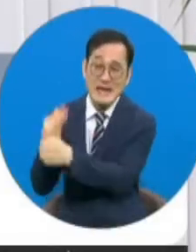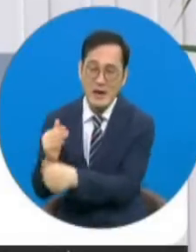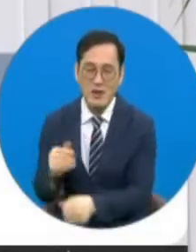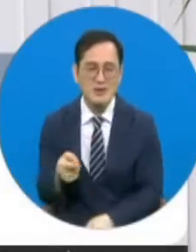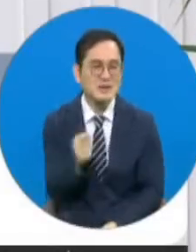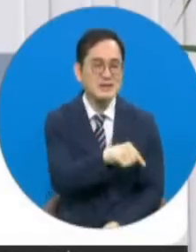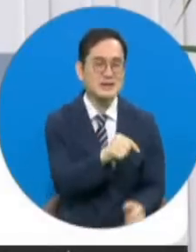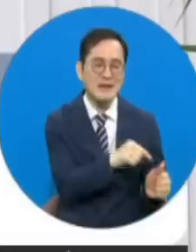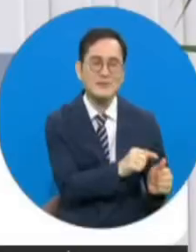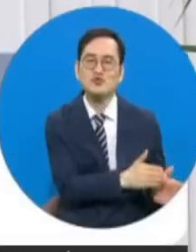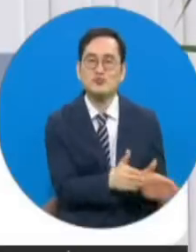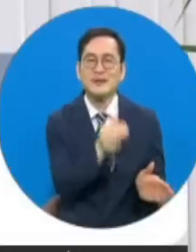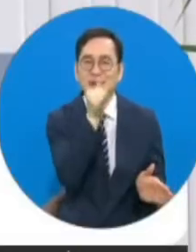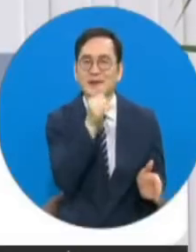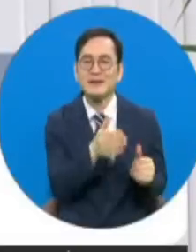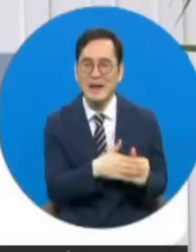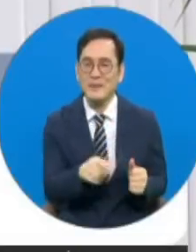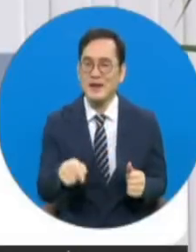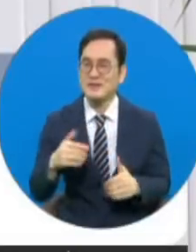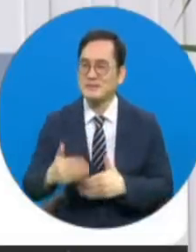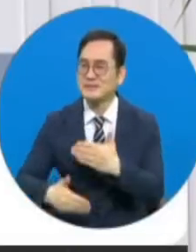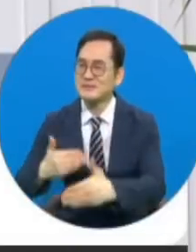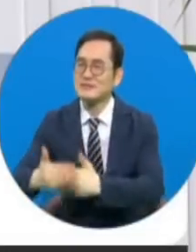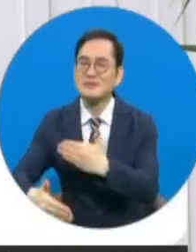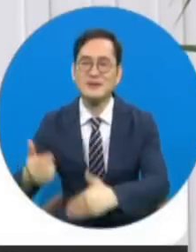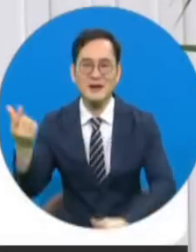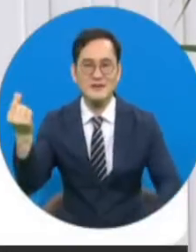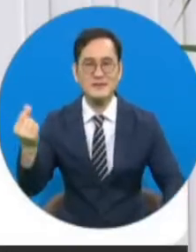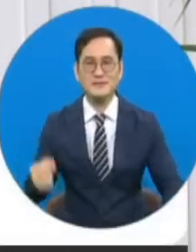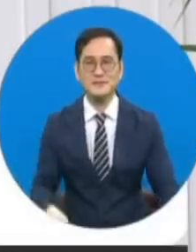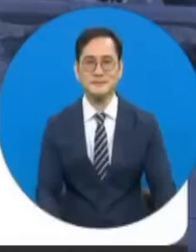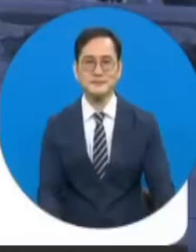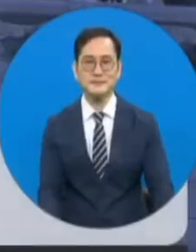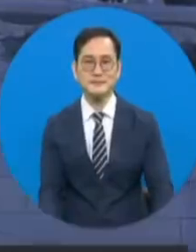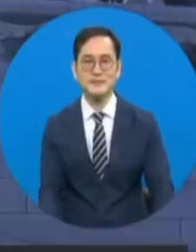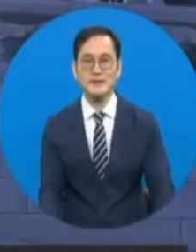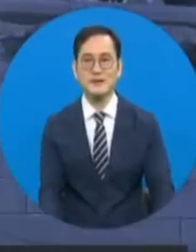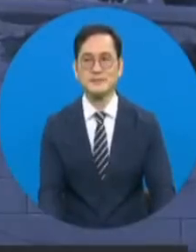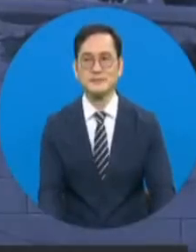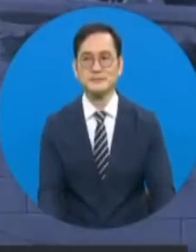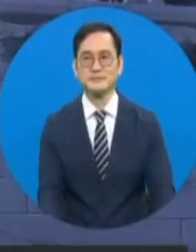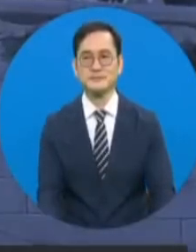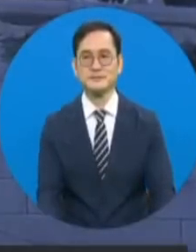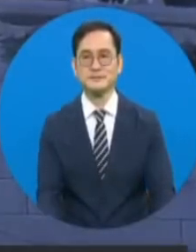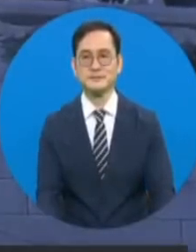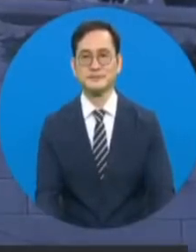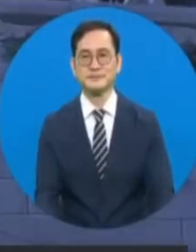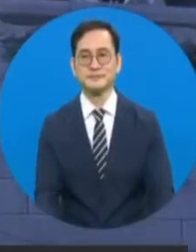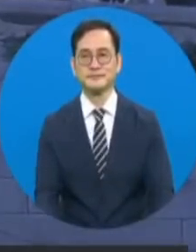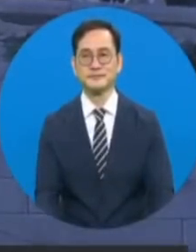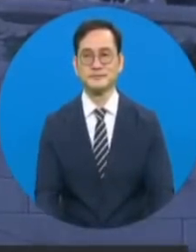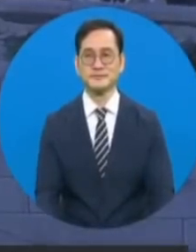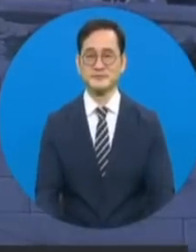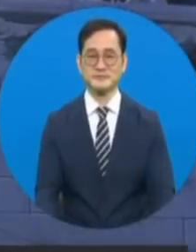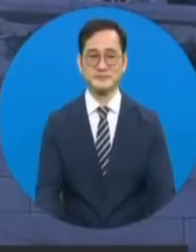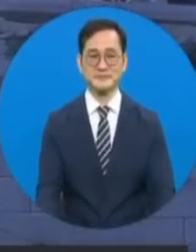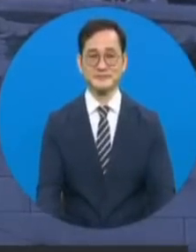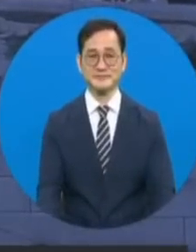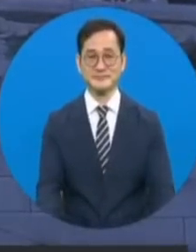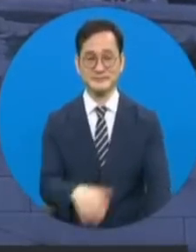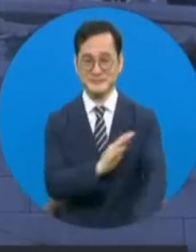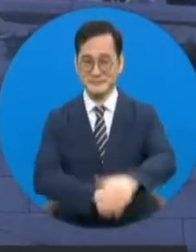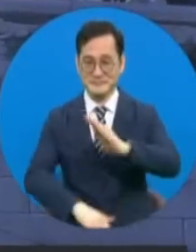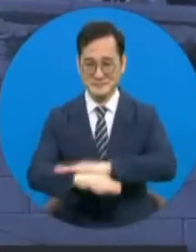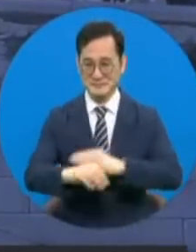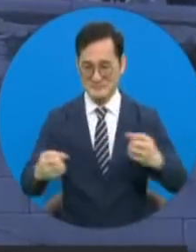의해서 진행되는 것이다라는 생각이 드는 겁니다 자 지금 양당의 주장이 사실 기사에서 뭐 자세히 다뤄지진 않고 있지만 사실 양당의